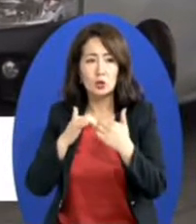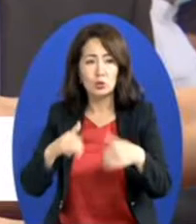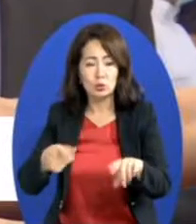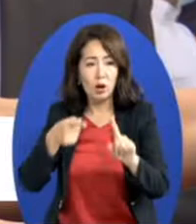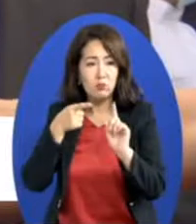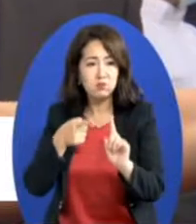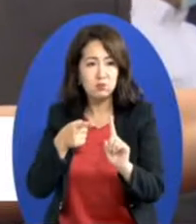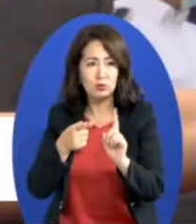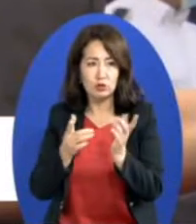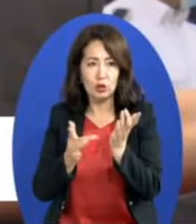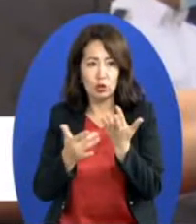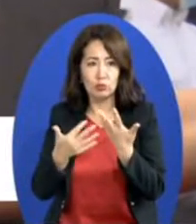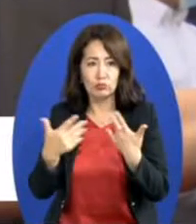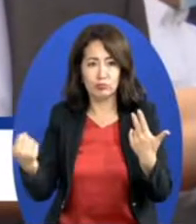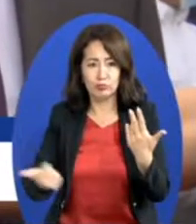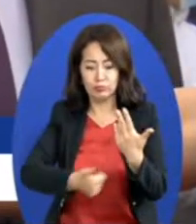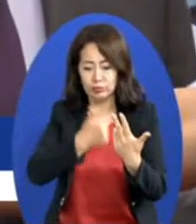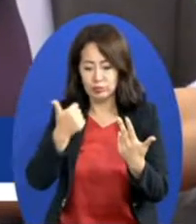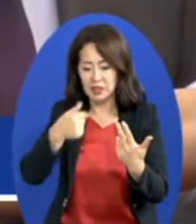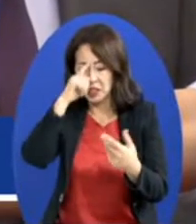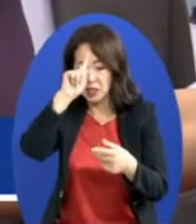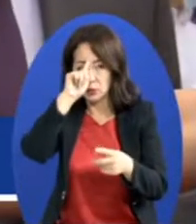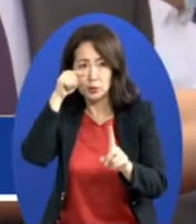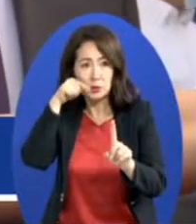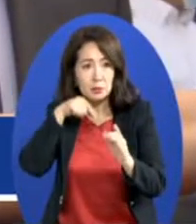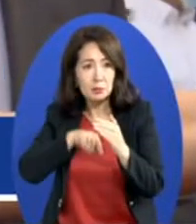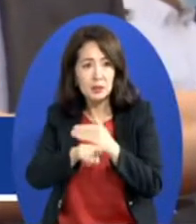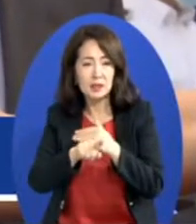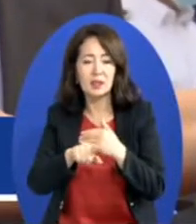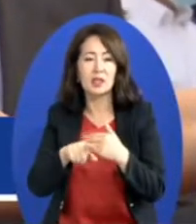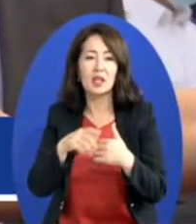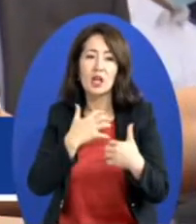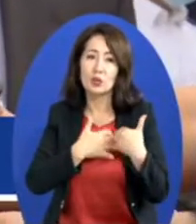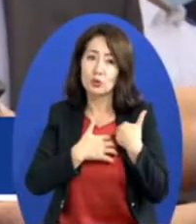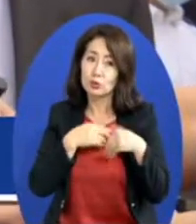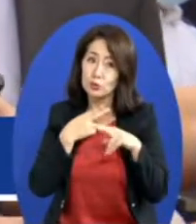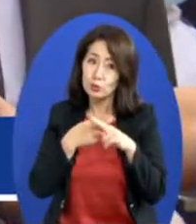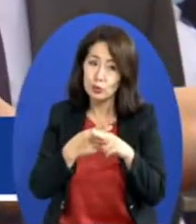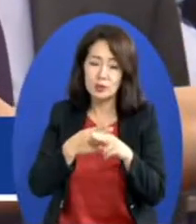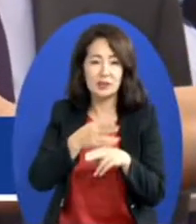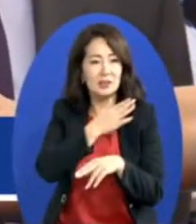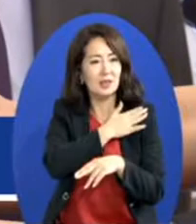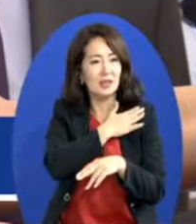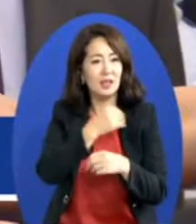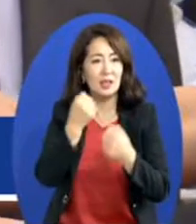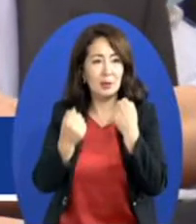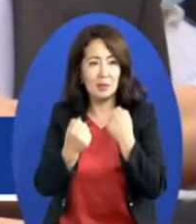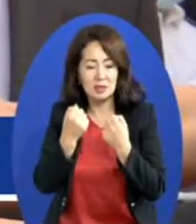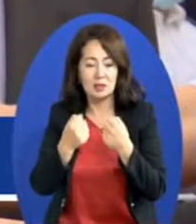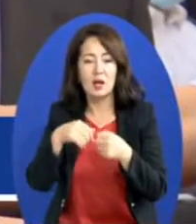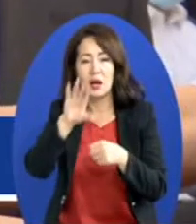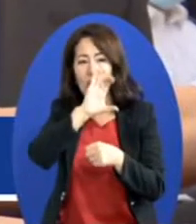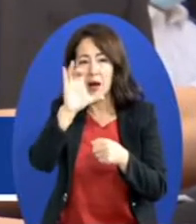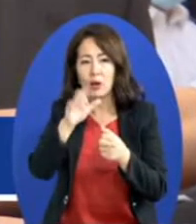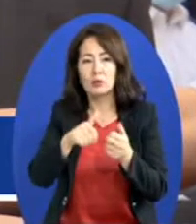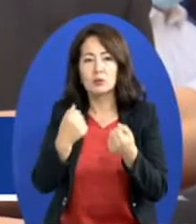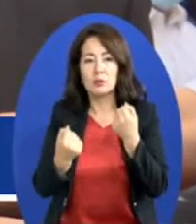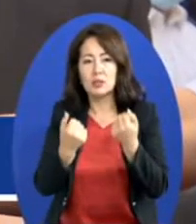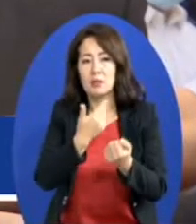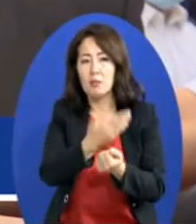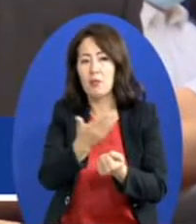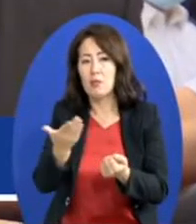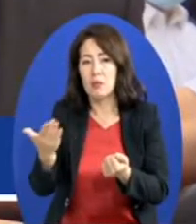Тусгаар тоноглосон эрүүл мэндийн болон тэргийн тусламжийн болон цагдаагийн машинаар энэ байгууллагуудыг хангаж байгаа